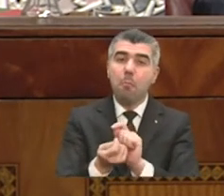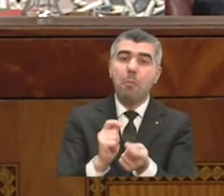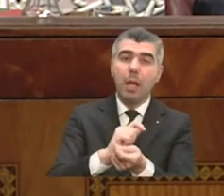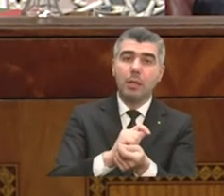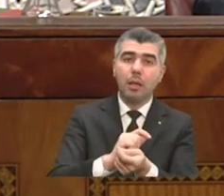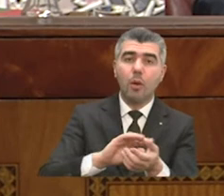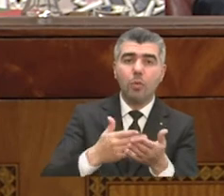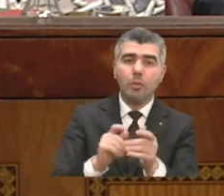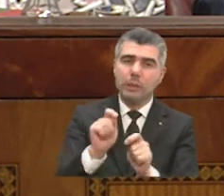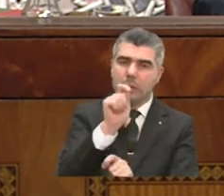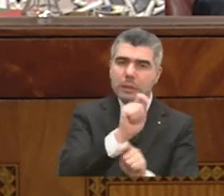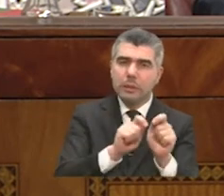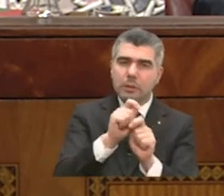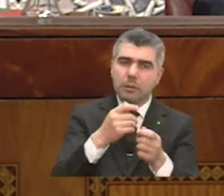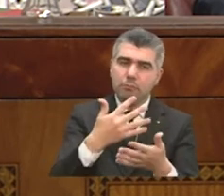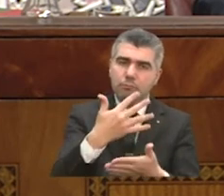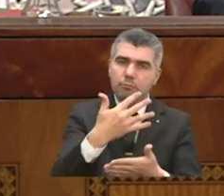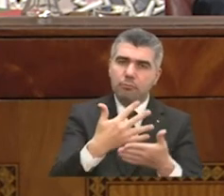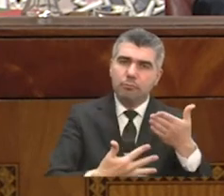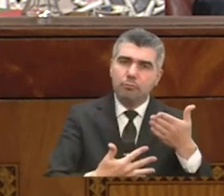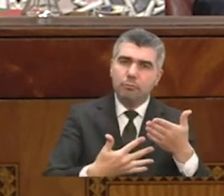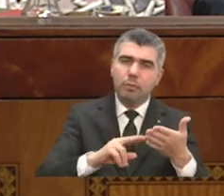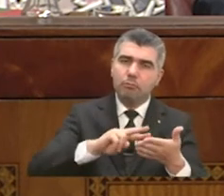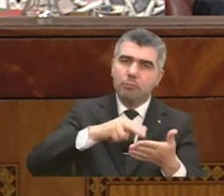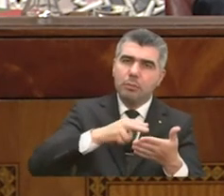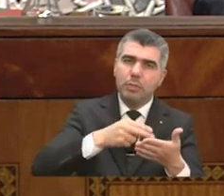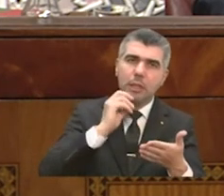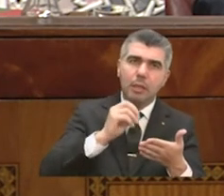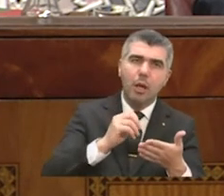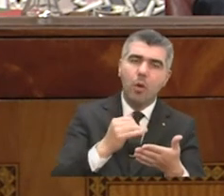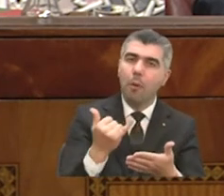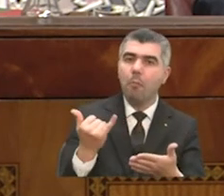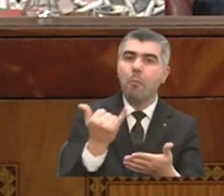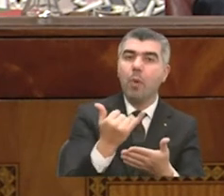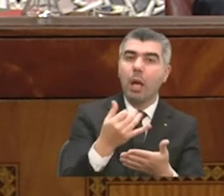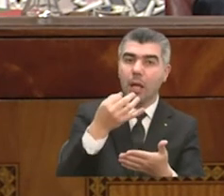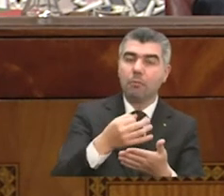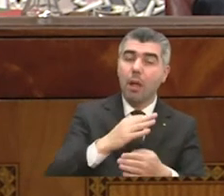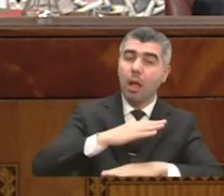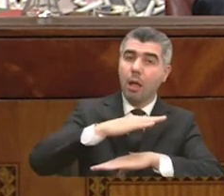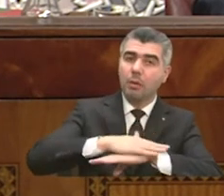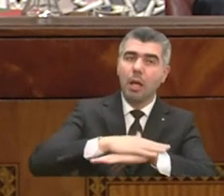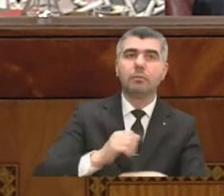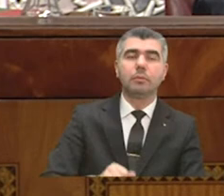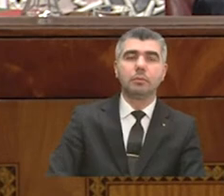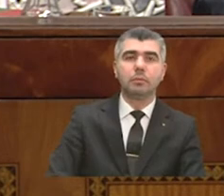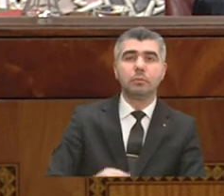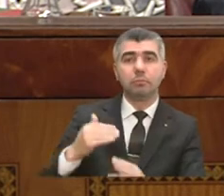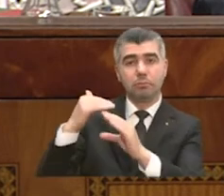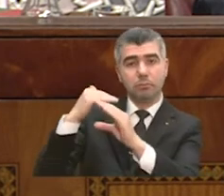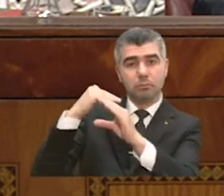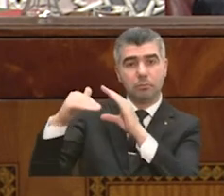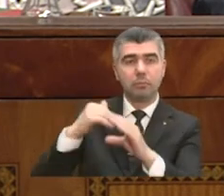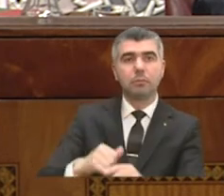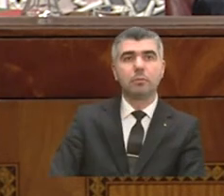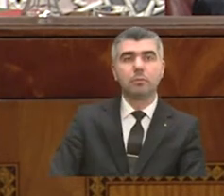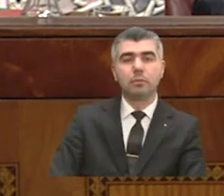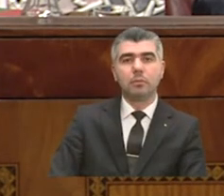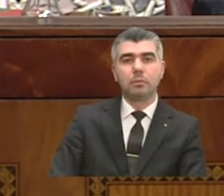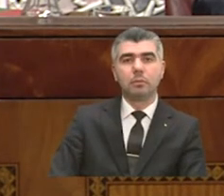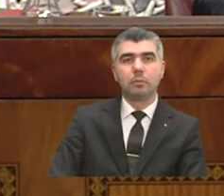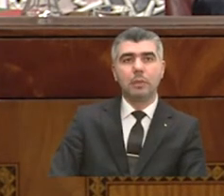avec le Parlement européen, d'évaluer cette coopération et de prendre